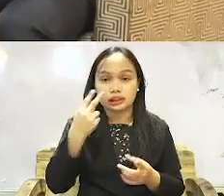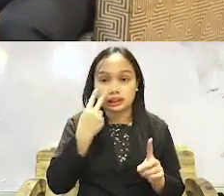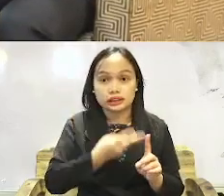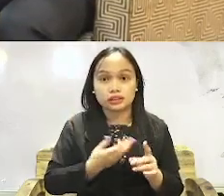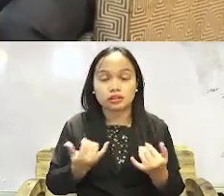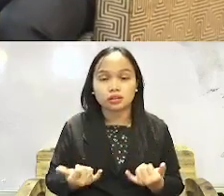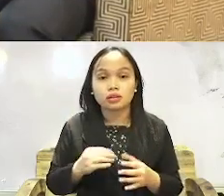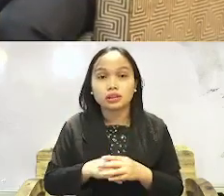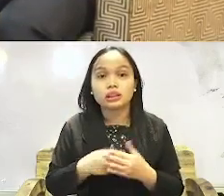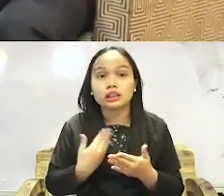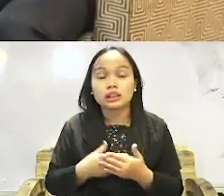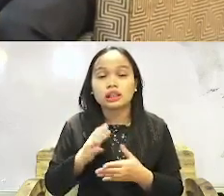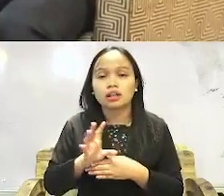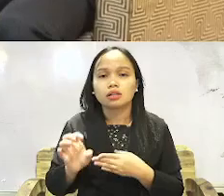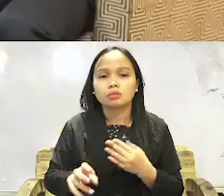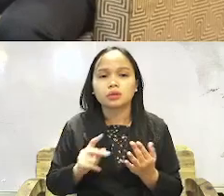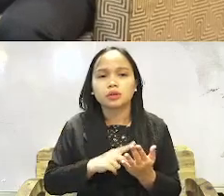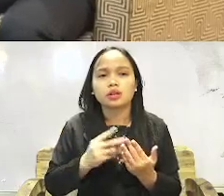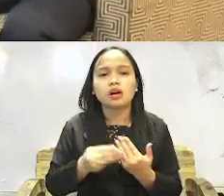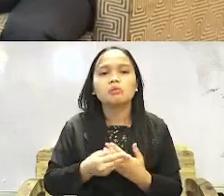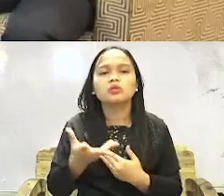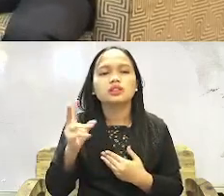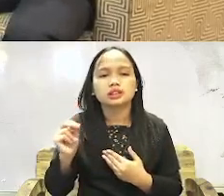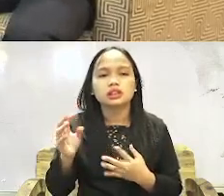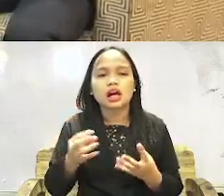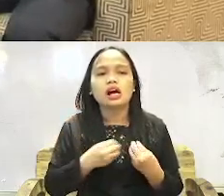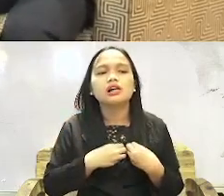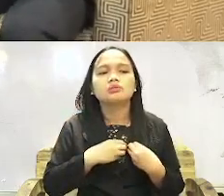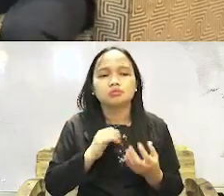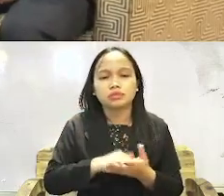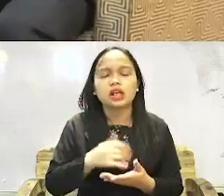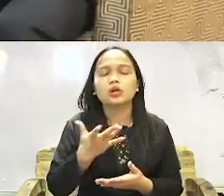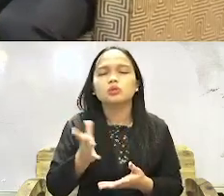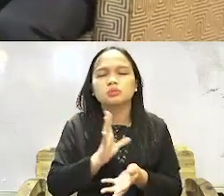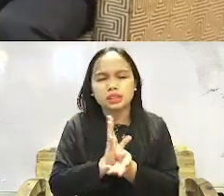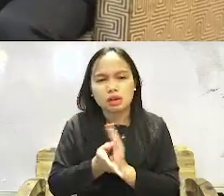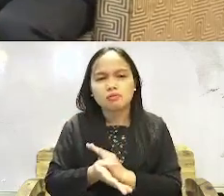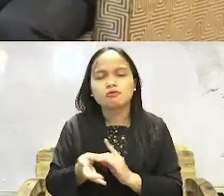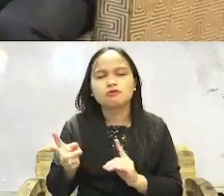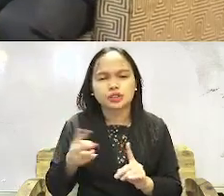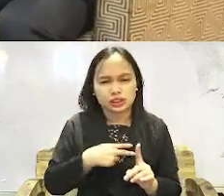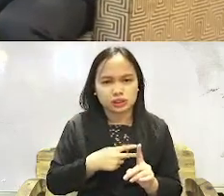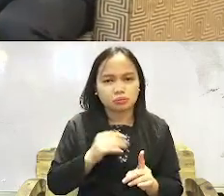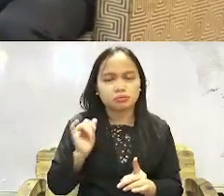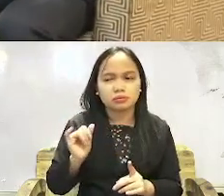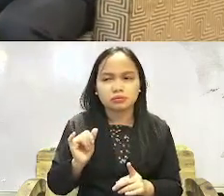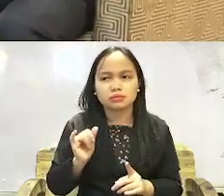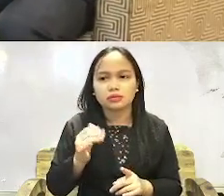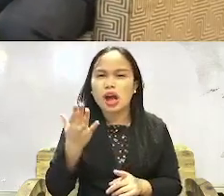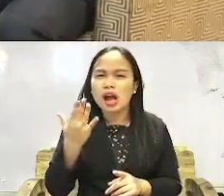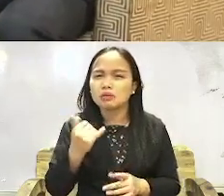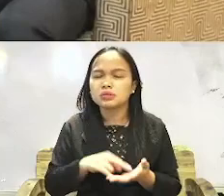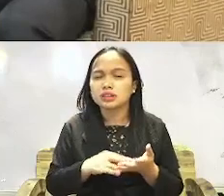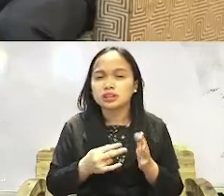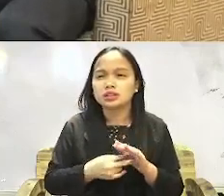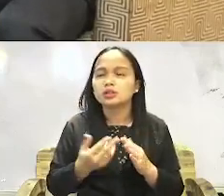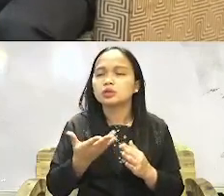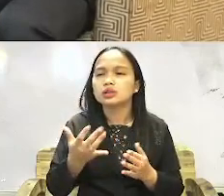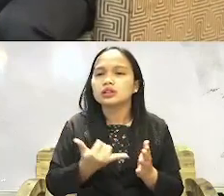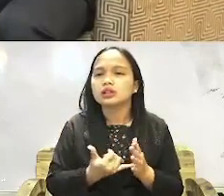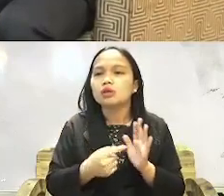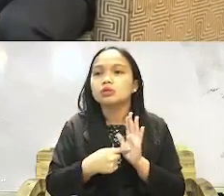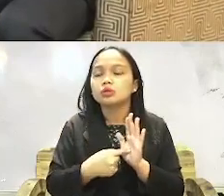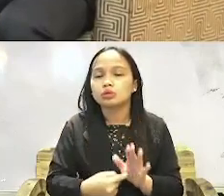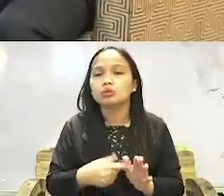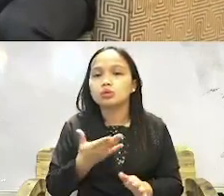pagtatapos ng programang ito, tanggapin mo na na biktima ka. Di ba? Ibig sabihin nun, yun ay